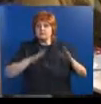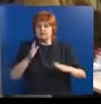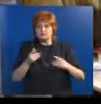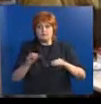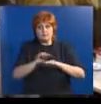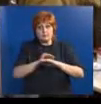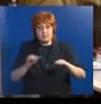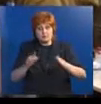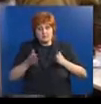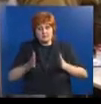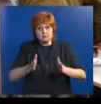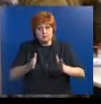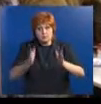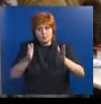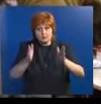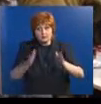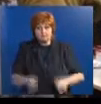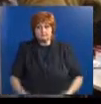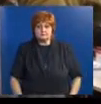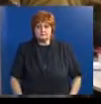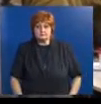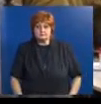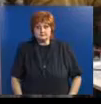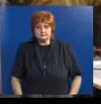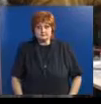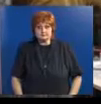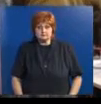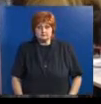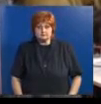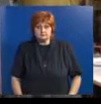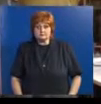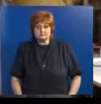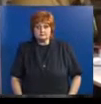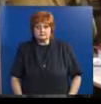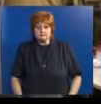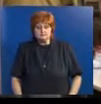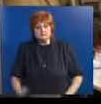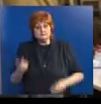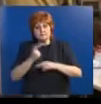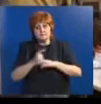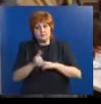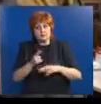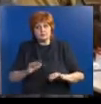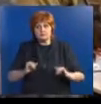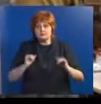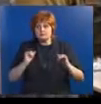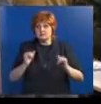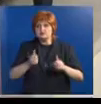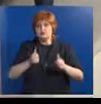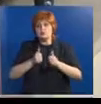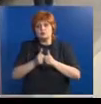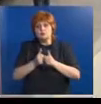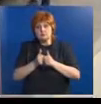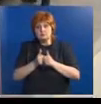уровню трассы, и по уровню вообще как бы самой гонки. Очень престижная гонка, я думаю, что очень престижно в ней